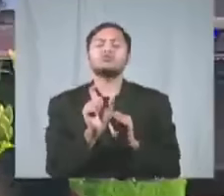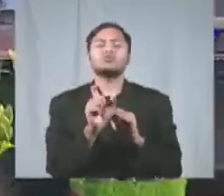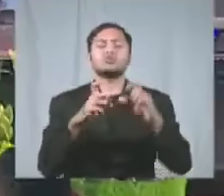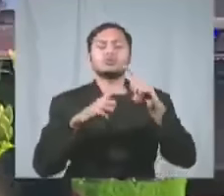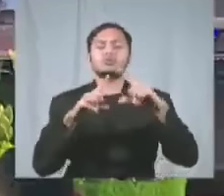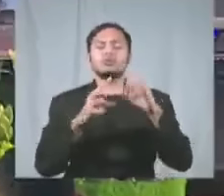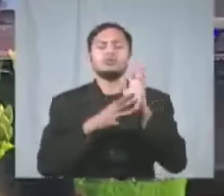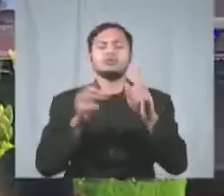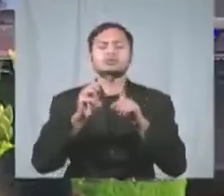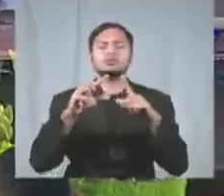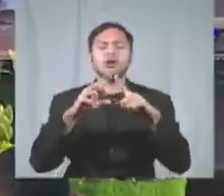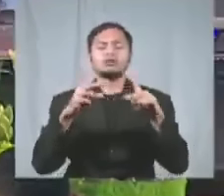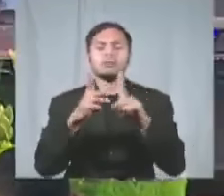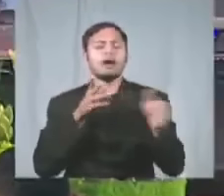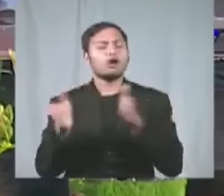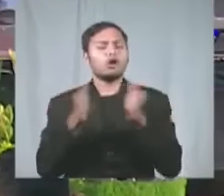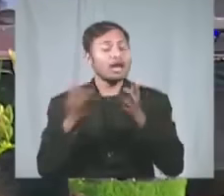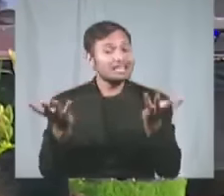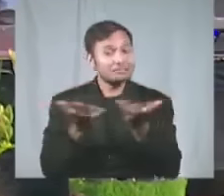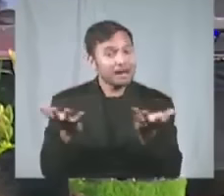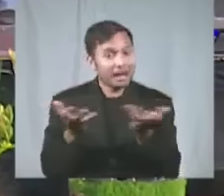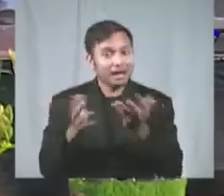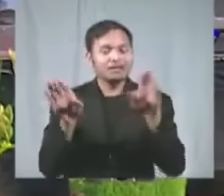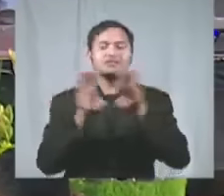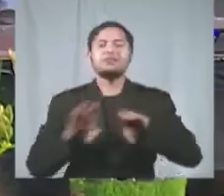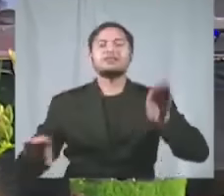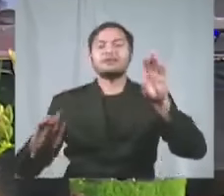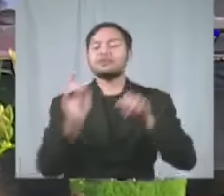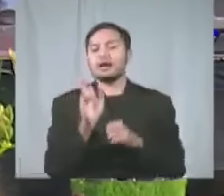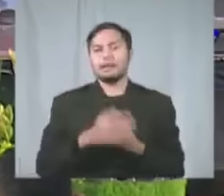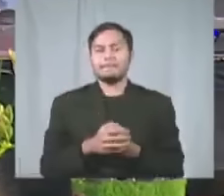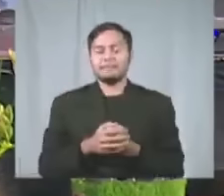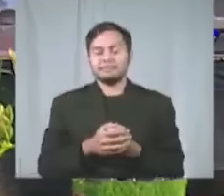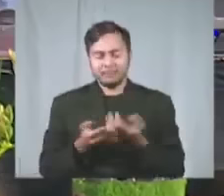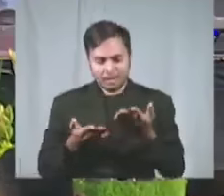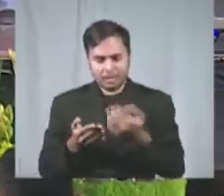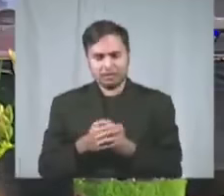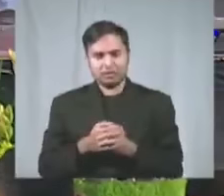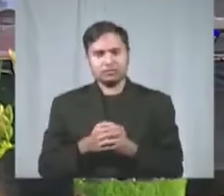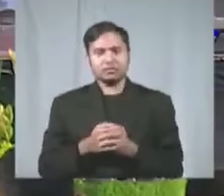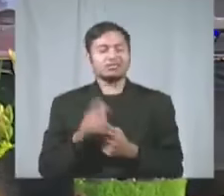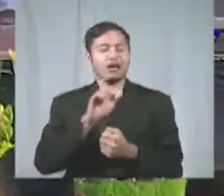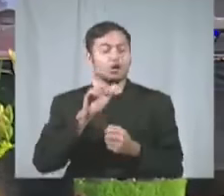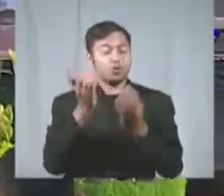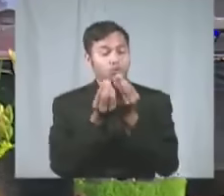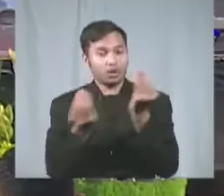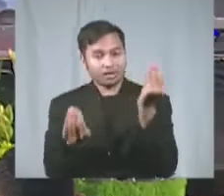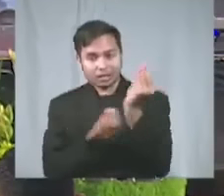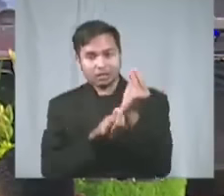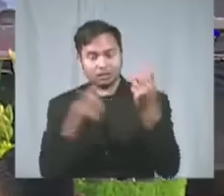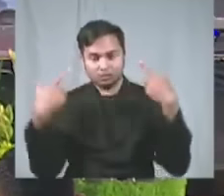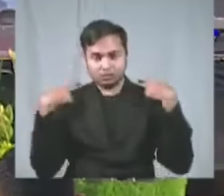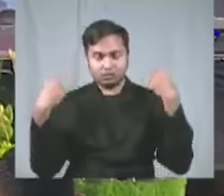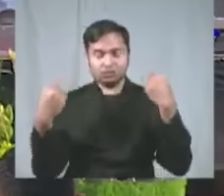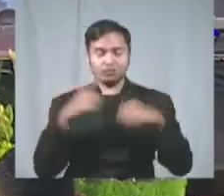di Sumatera Utara? Kami persilahkan calon wakil gubernur dengan nomor urut 1 untuk menjawab. Waktu Anda 2